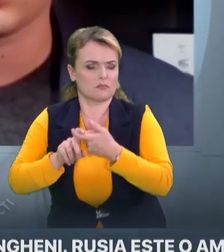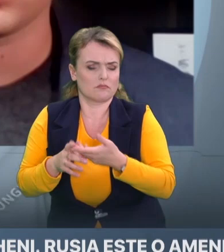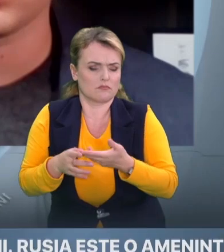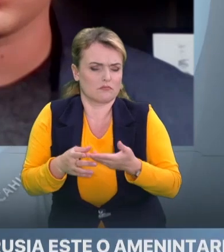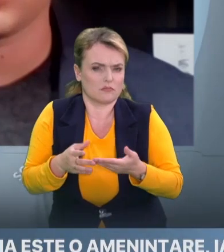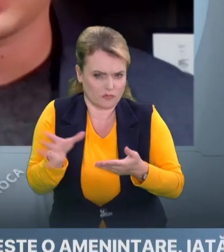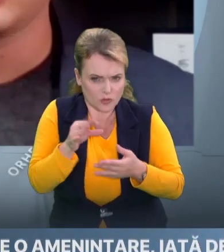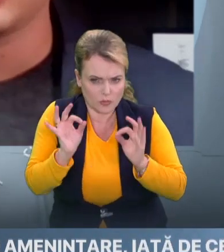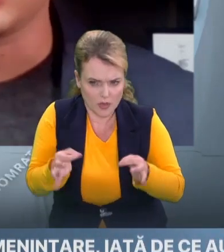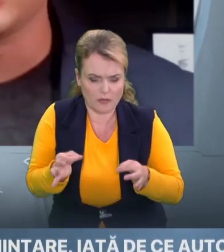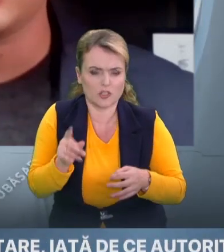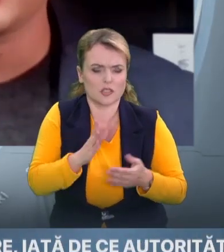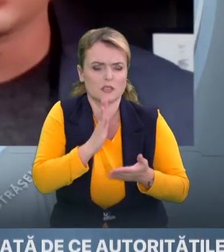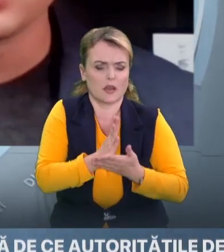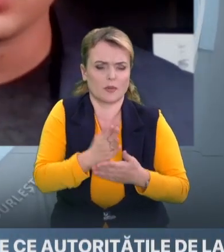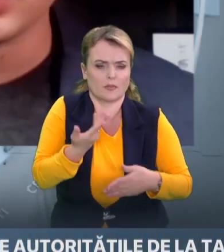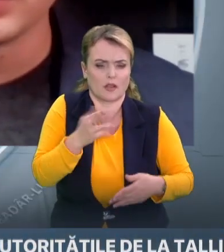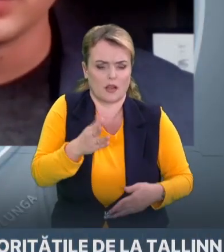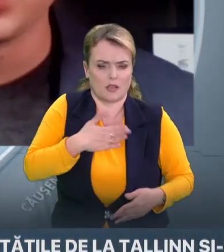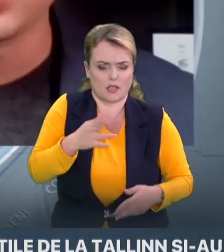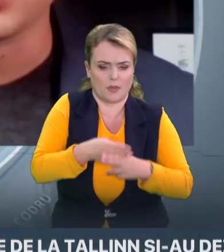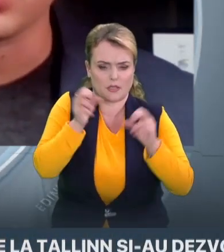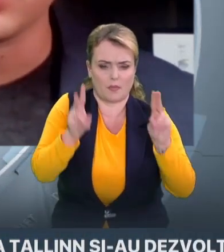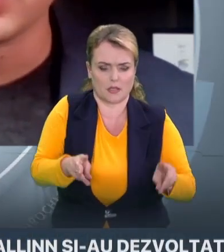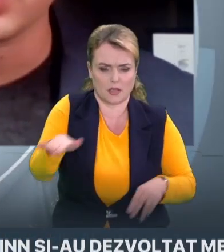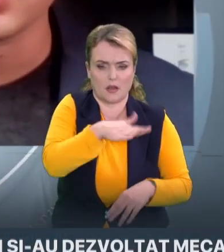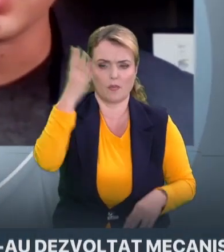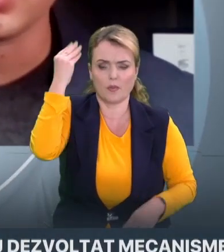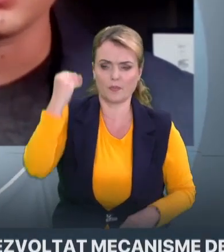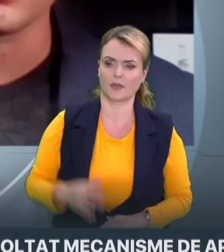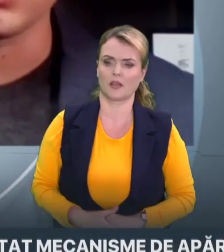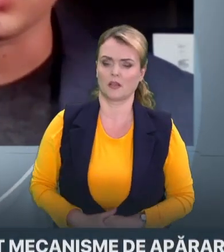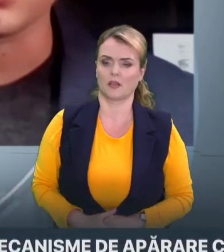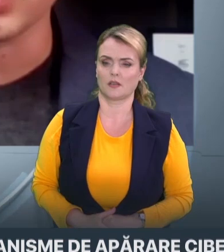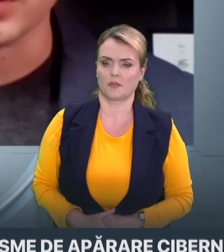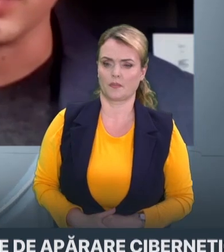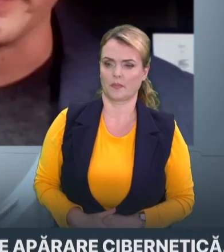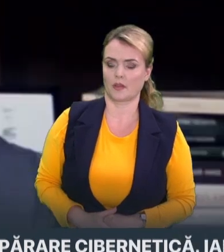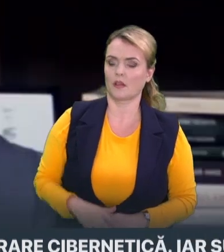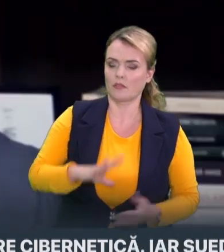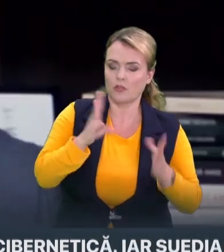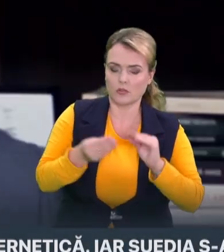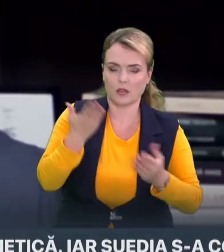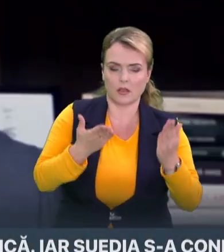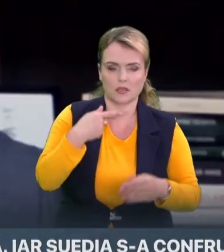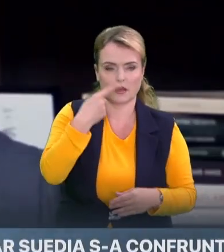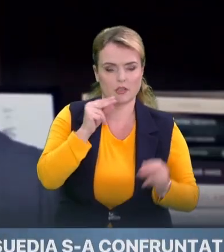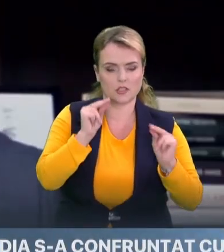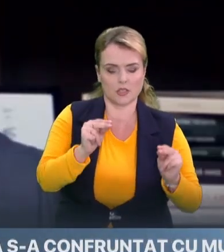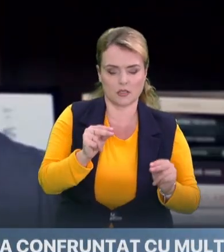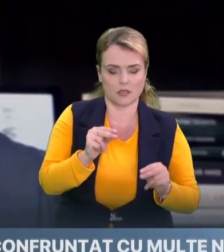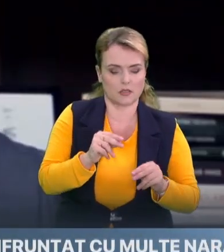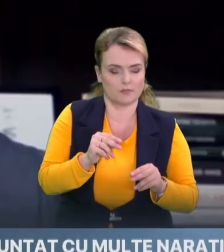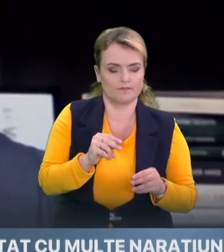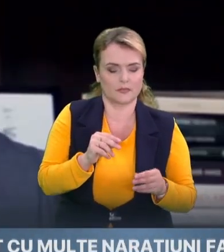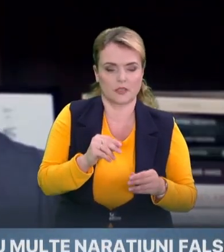Moldova? E bine, pentru securitatea Republicii Moldova acesta este un lucru destul de grav. Deoarece Federația